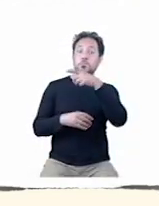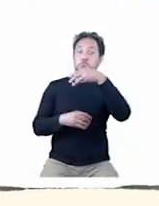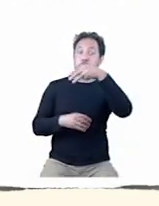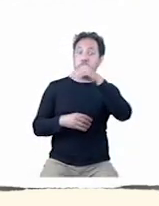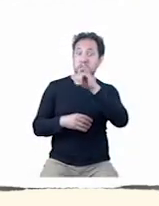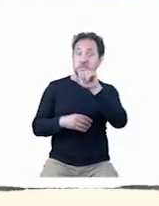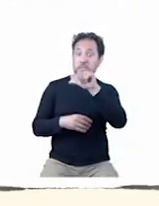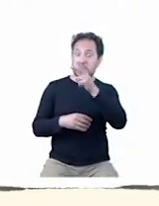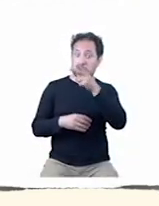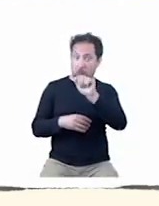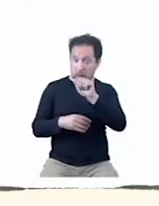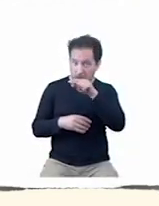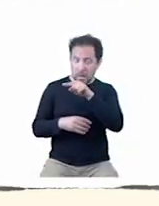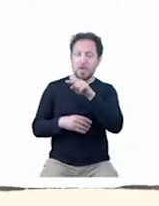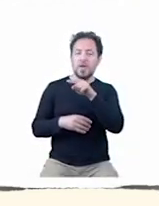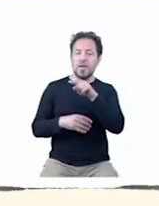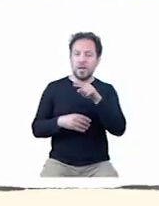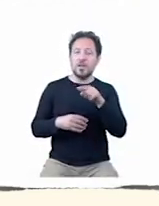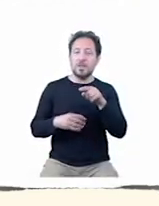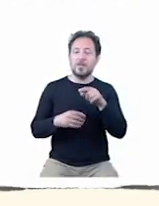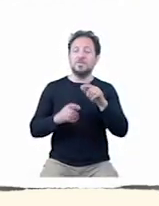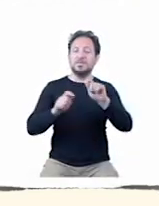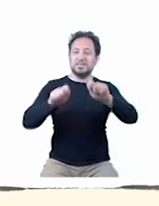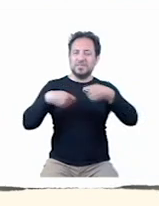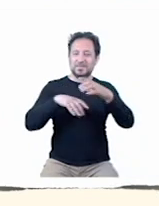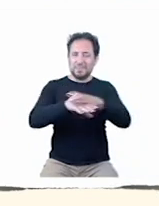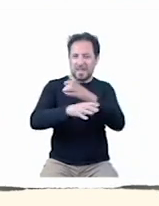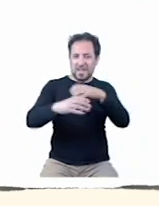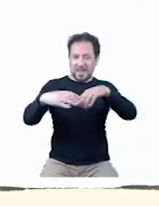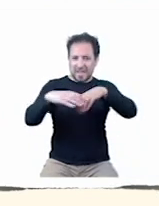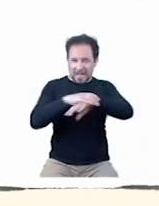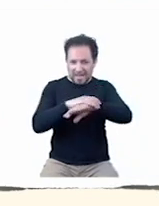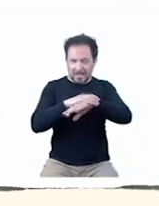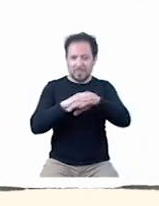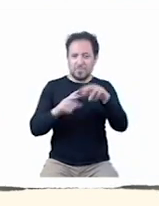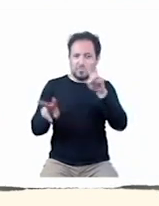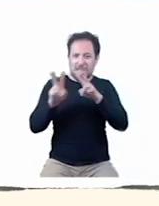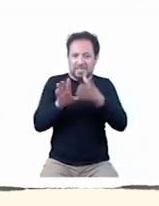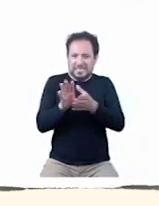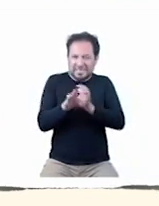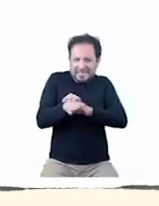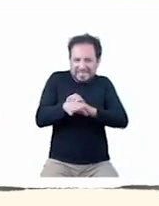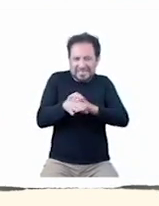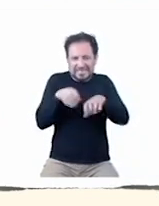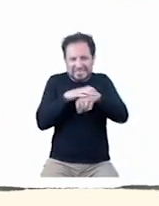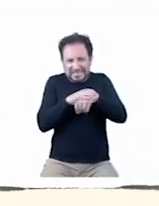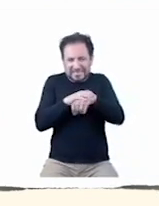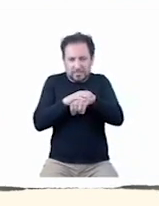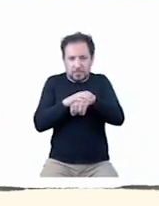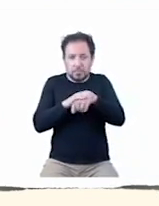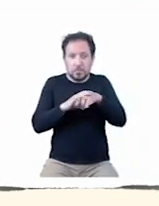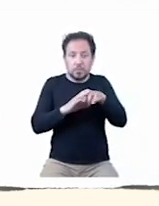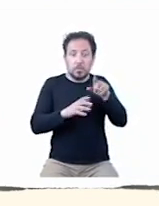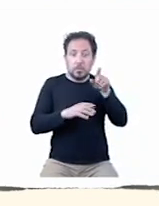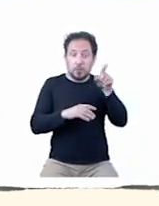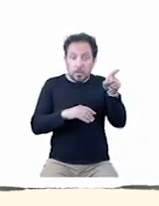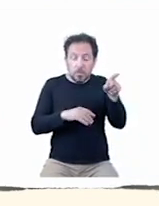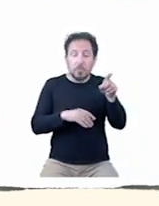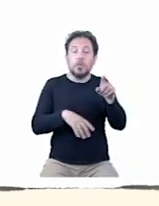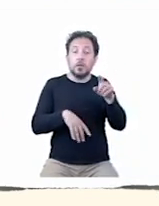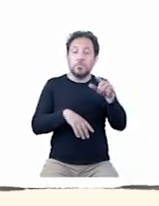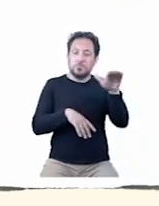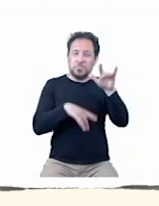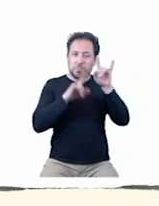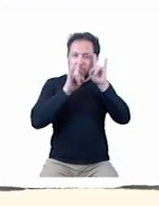Quando Miscia cercò di togliersi gli stivaletti, un piccolo mostro lo afferrò per il collo.